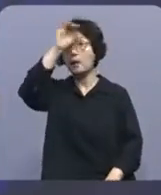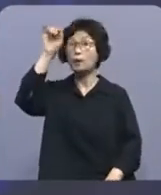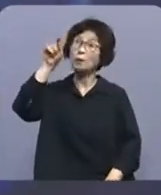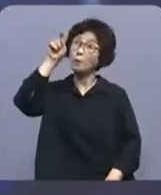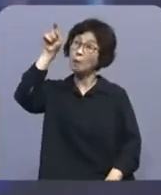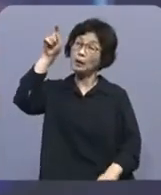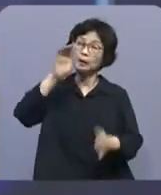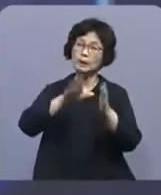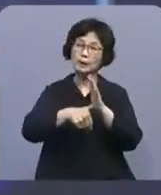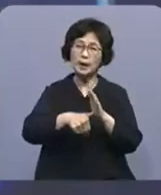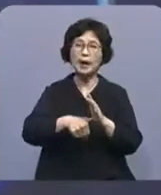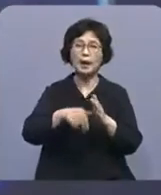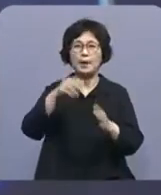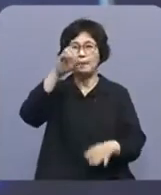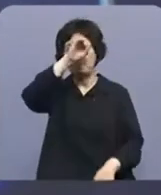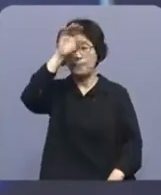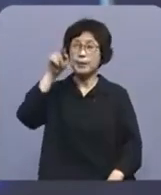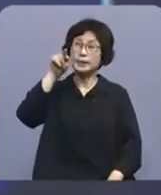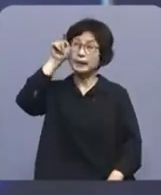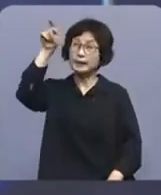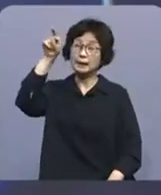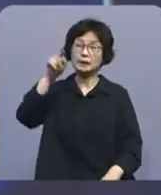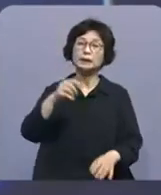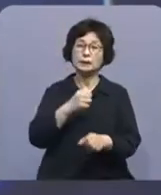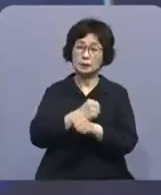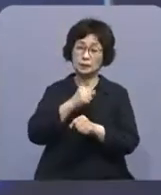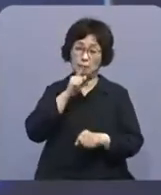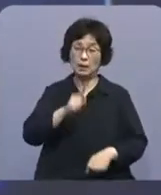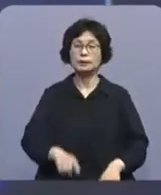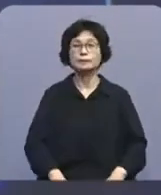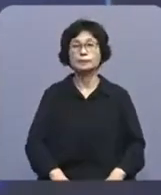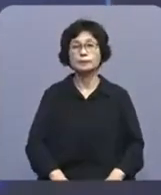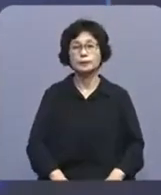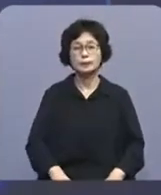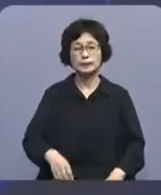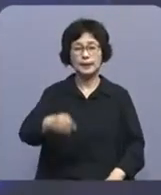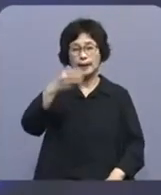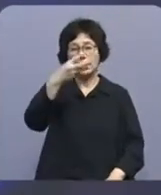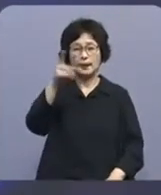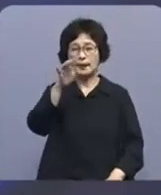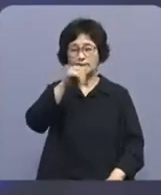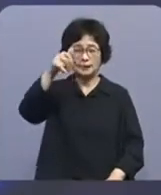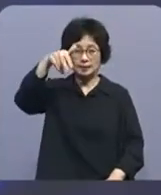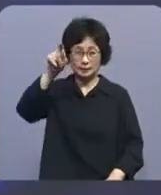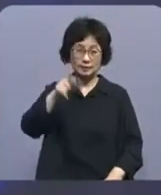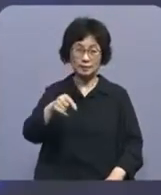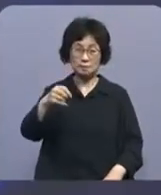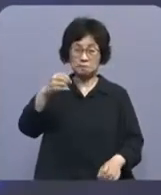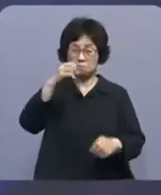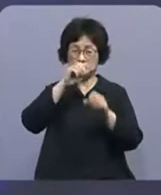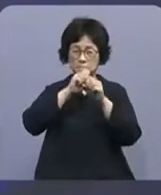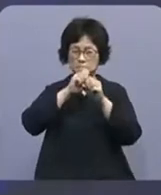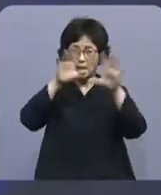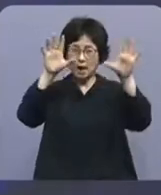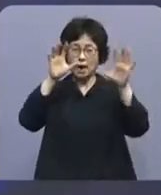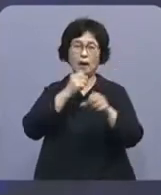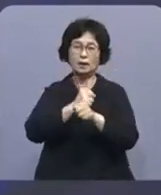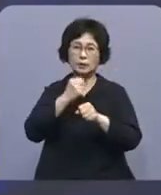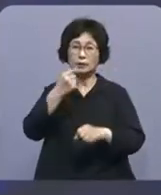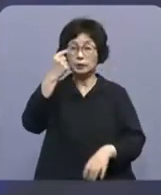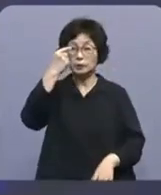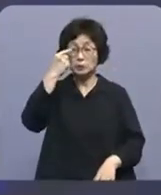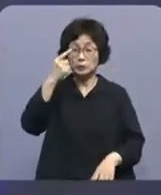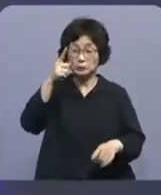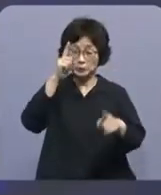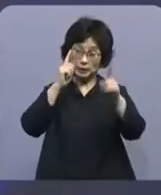* 지식 이라는 명칭이 붙기도 했습니다 그런데 이 레이저의 출력을 높여 시력 손상 까지 가져올 수 있는 불법